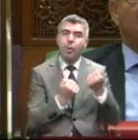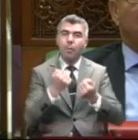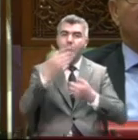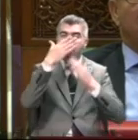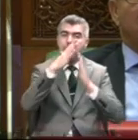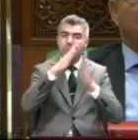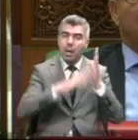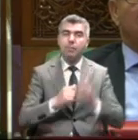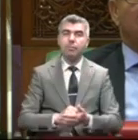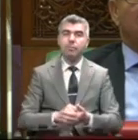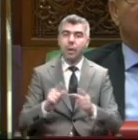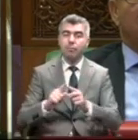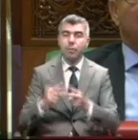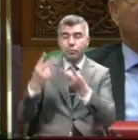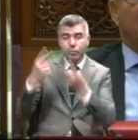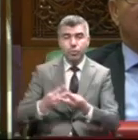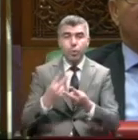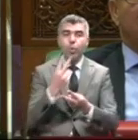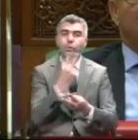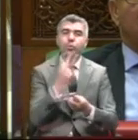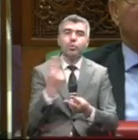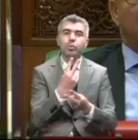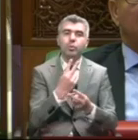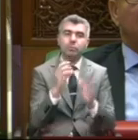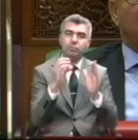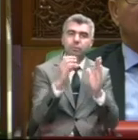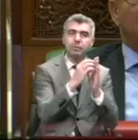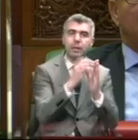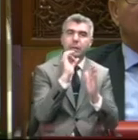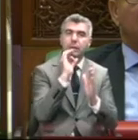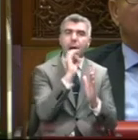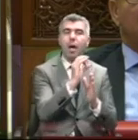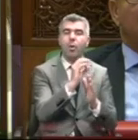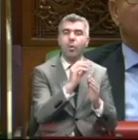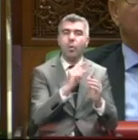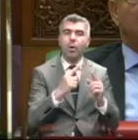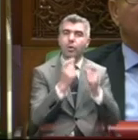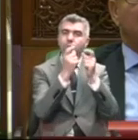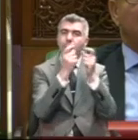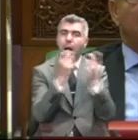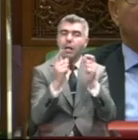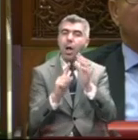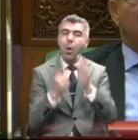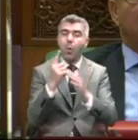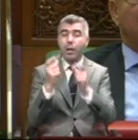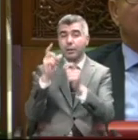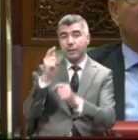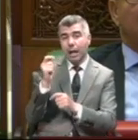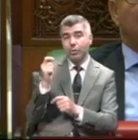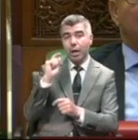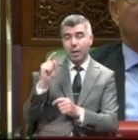وبذلك استقبل المغرب علامتين معروفتين في هذا المجال وانشا معملا اولا في طنجه وثانيا